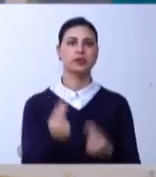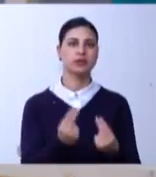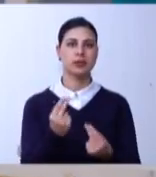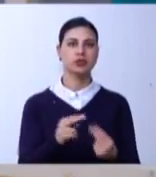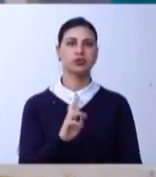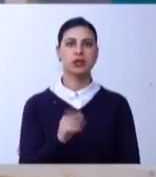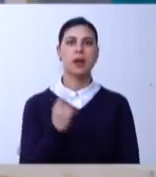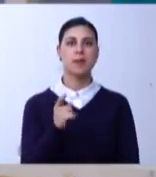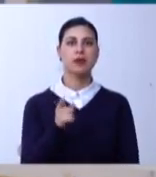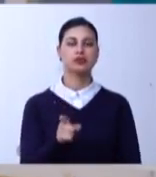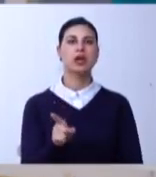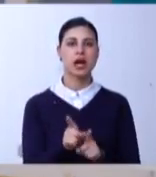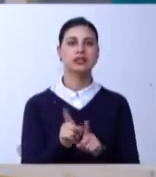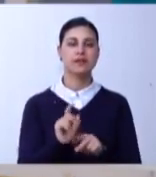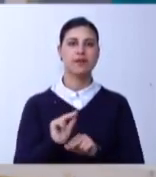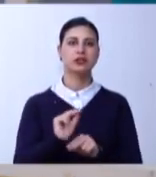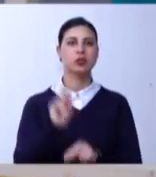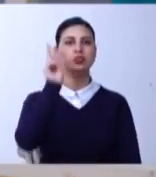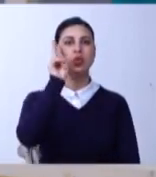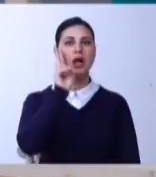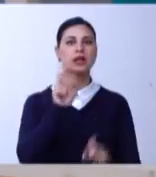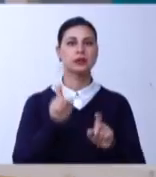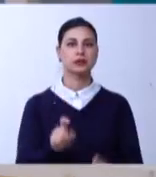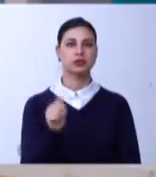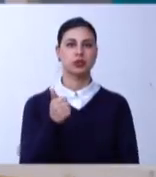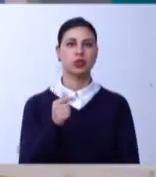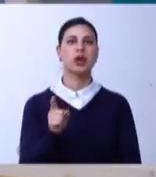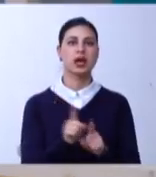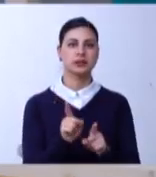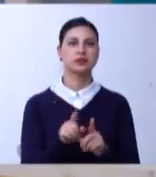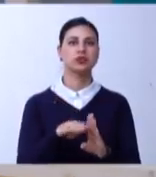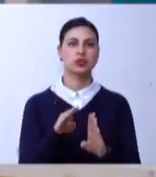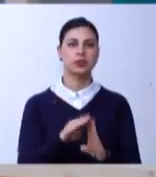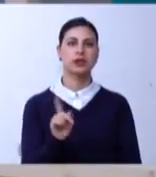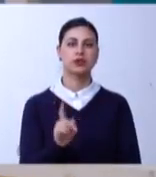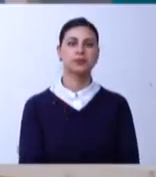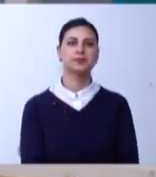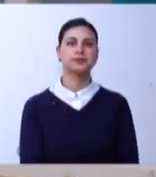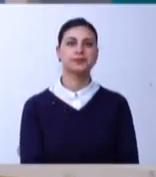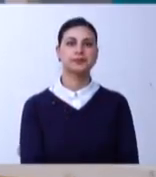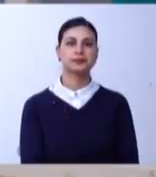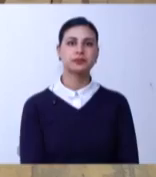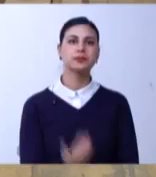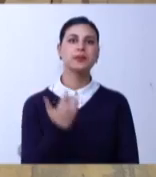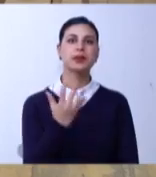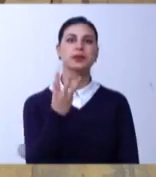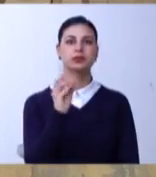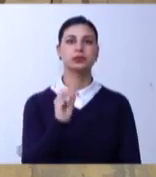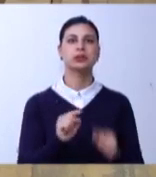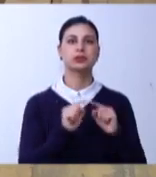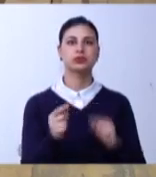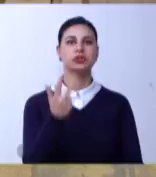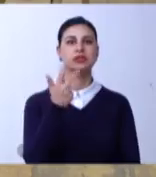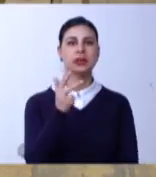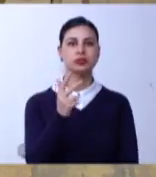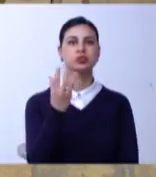და ბავშვს ასე ვასწავლოთ ტუალეტის გამოყენება. ასევე სასურველია, რომ რამდენიმე წუთის განმავლობაში, დაახლოებით 3-5